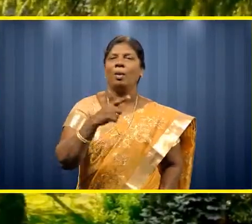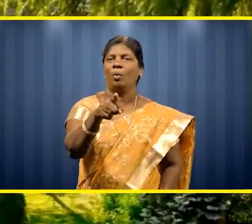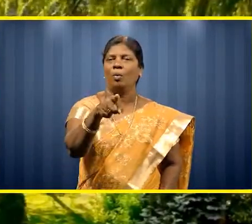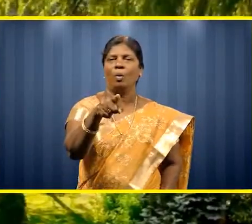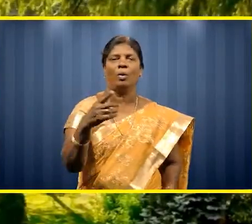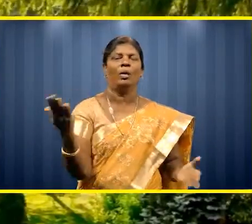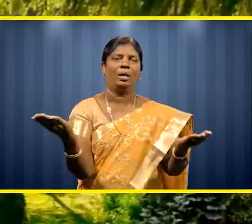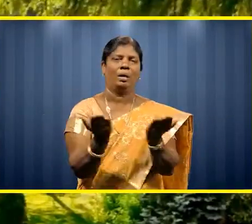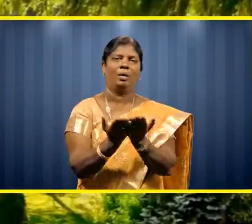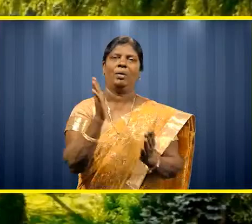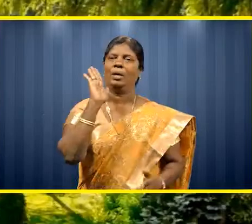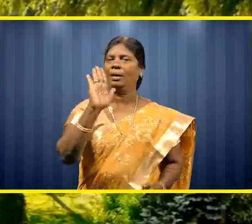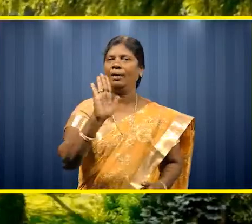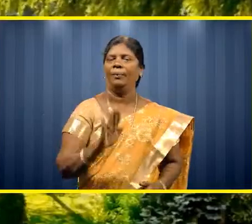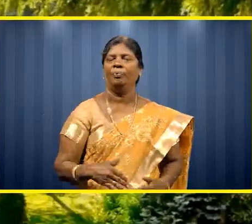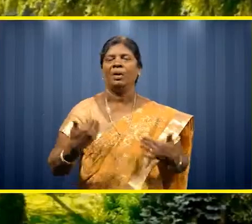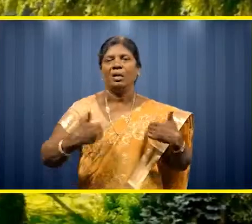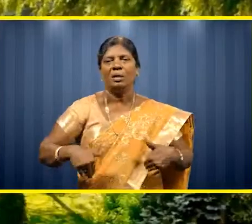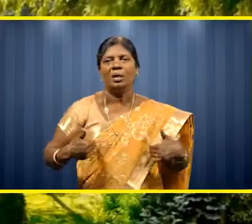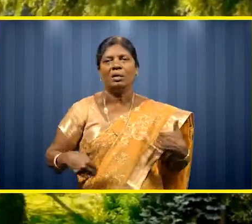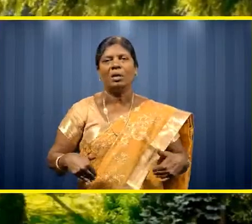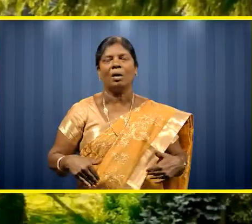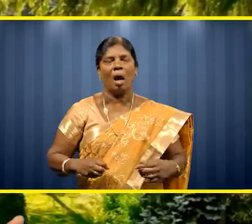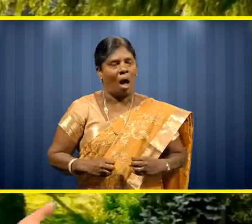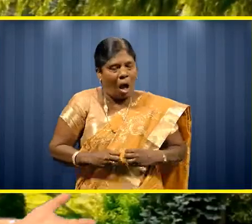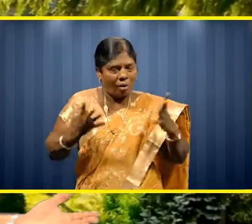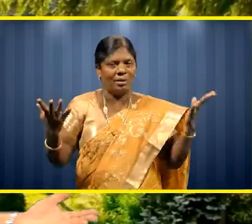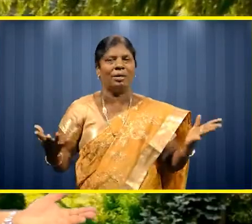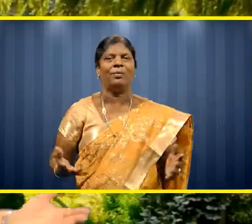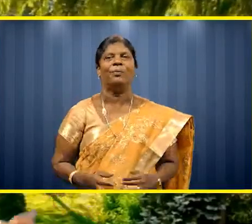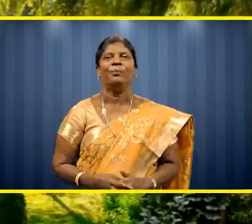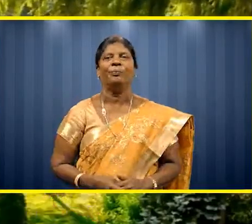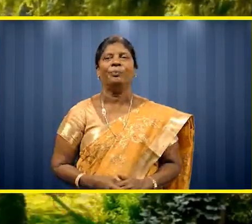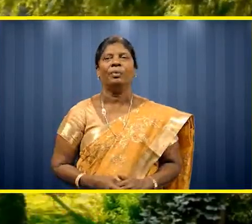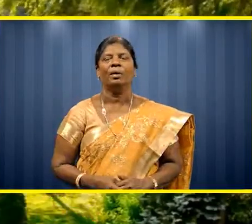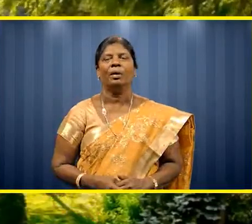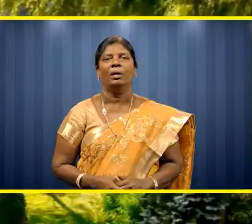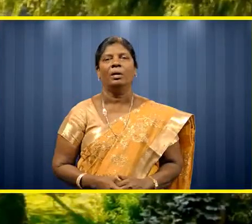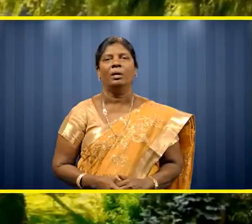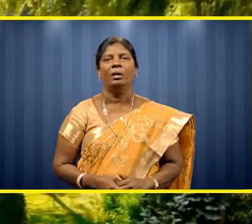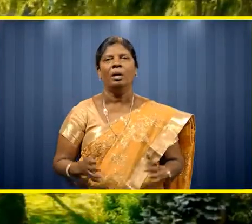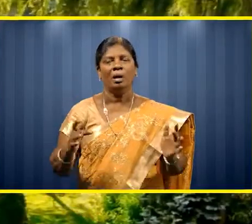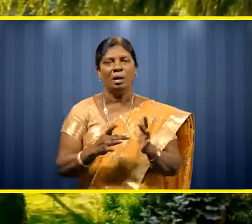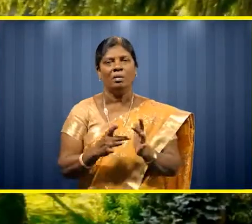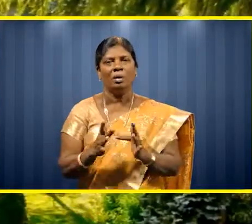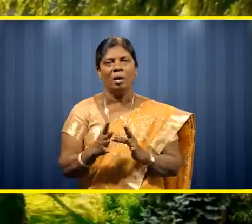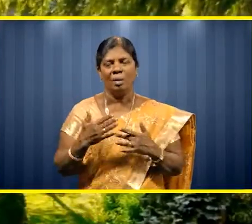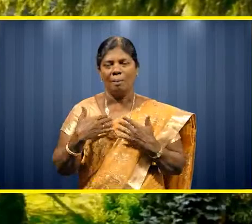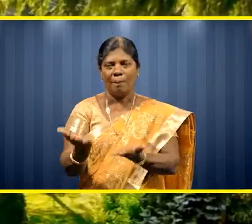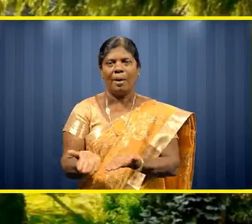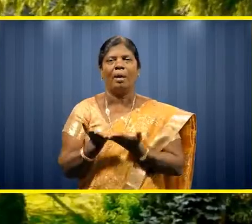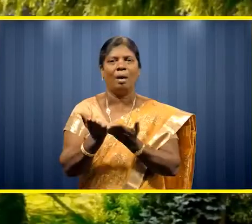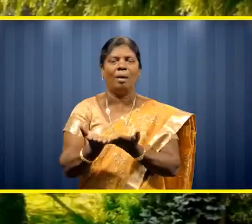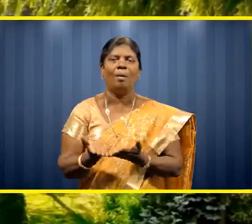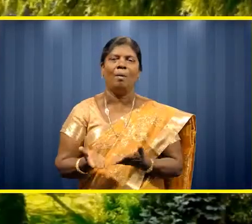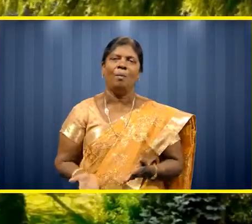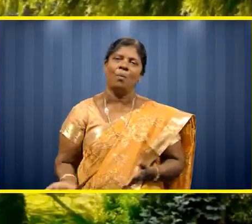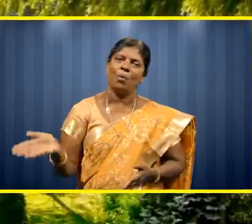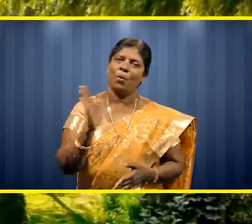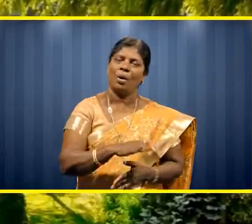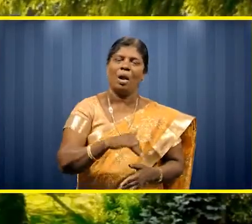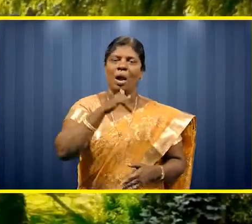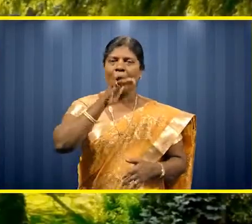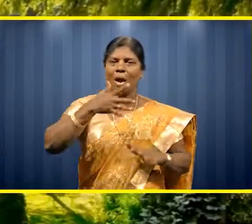தைரியமாயிருங்கள், நான் உங்களோடு இருக்கிறேன். சீஷர்களுக்கெல்லாம் ஒரே ஆச்சரியம். ஆண்டவர் அவர்களோடு படகில்